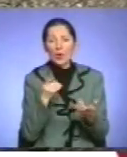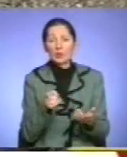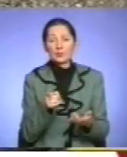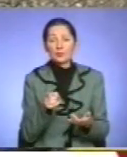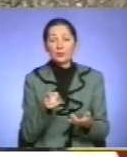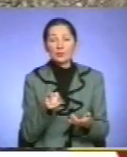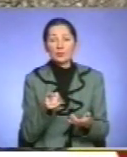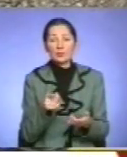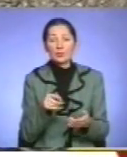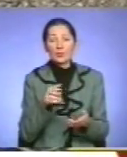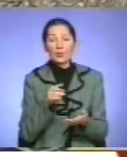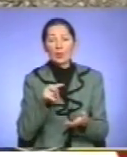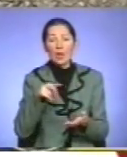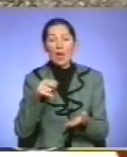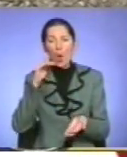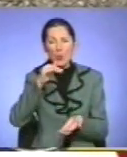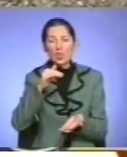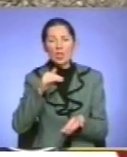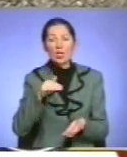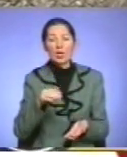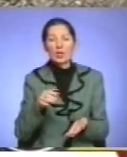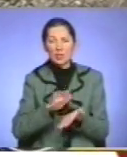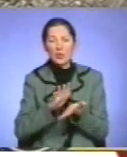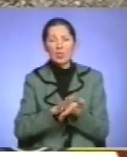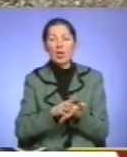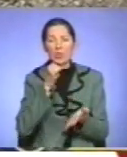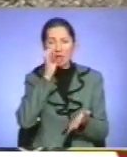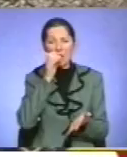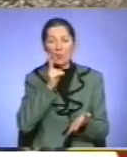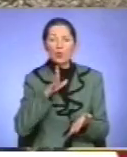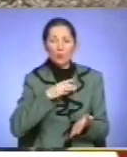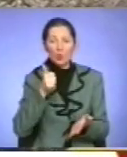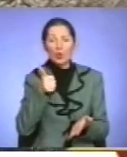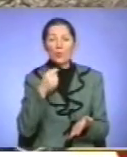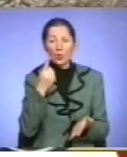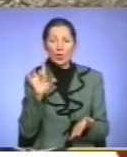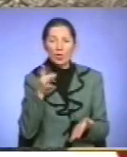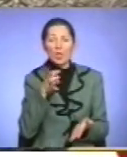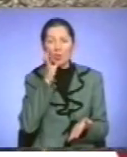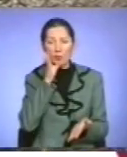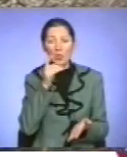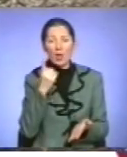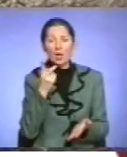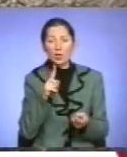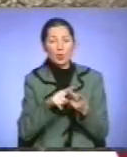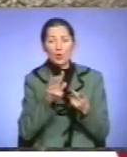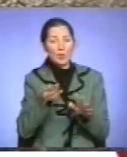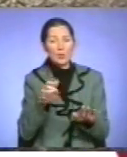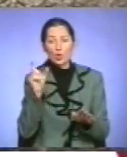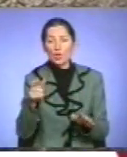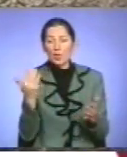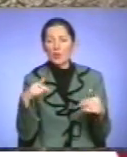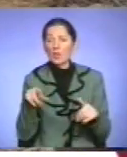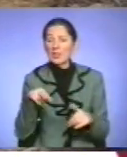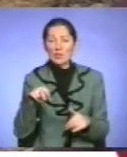ногами. Пластик, сміття, стакани. Комусь було добре на один раз, а далі вже люди на те саме місце не захочуть приїхати. Нормальні